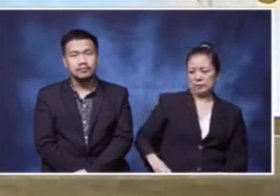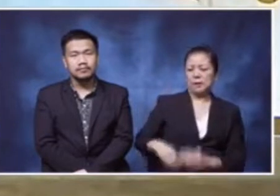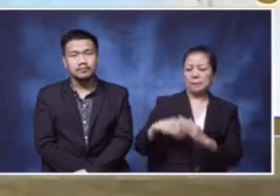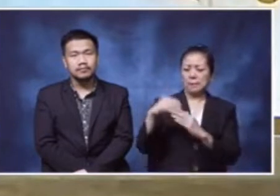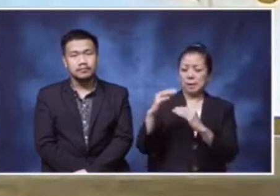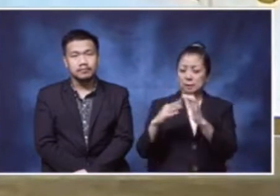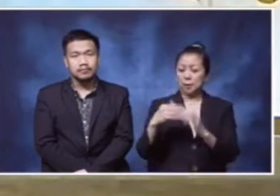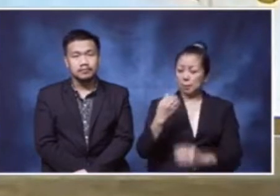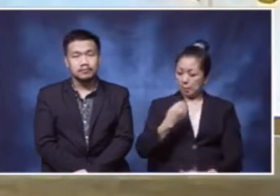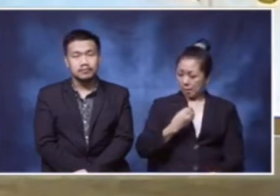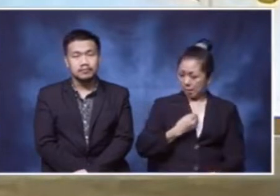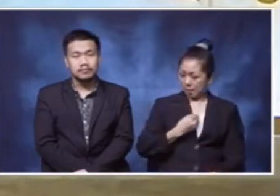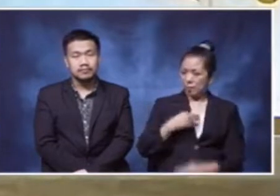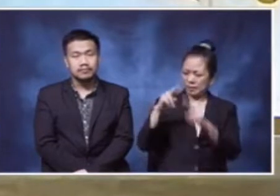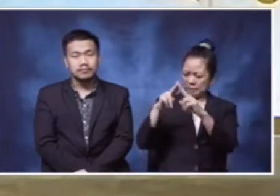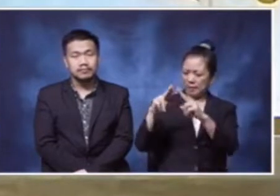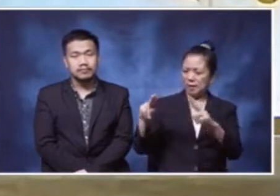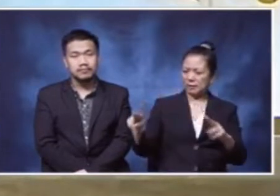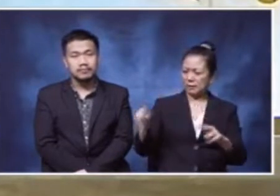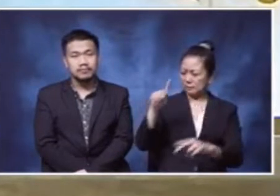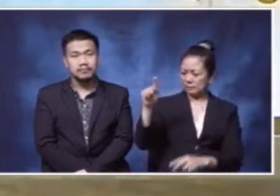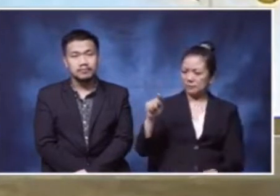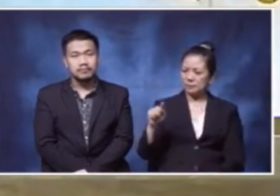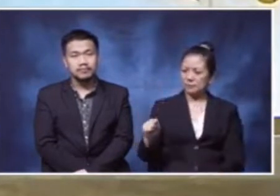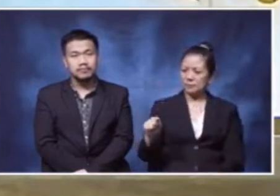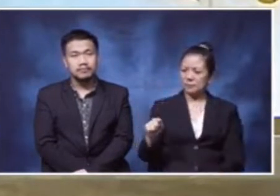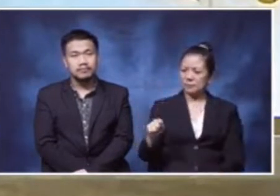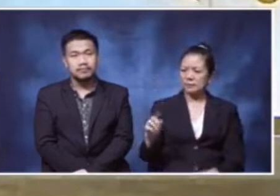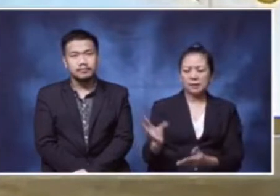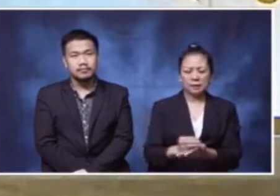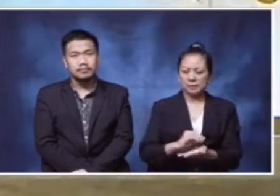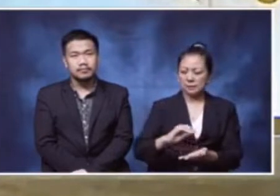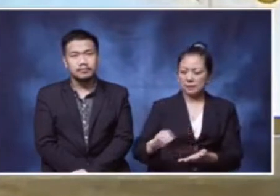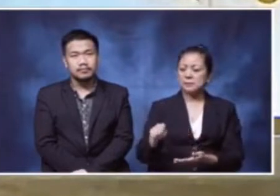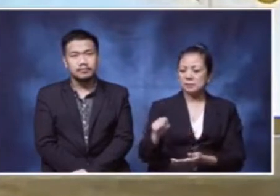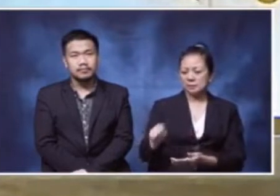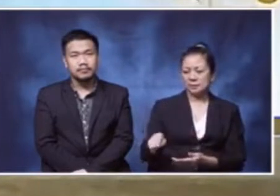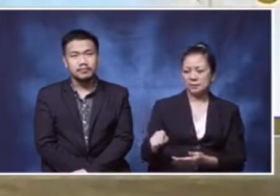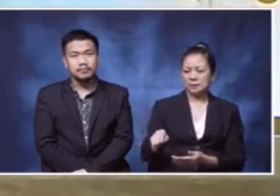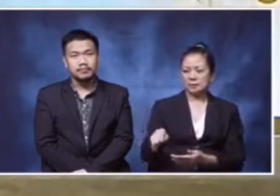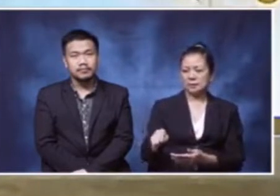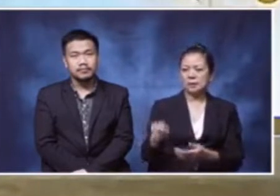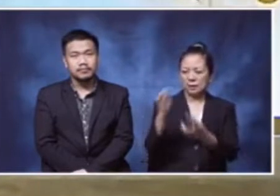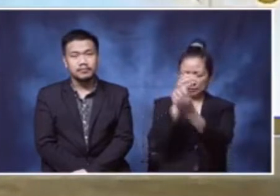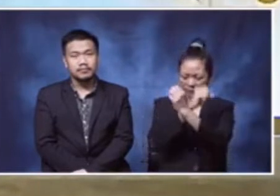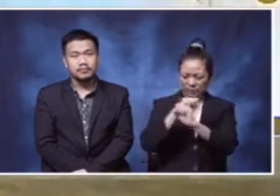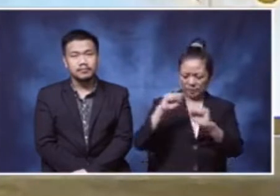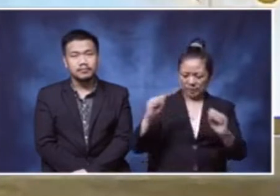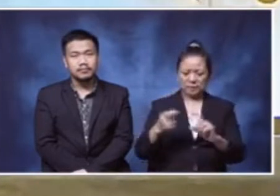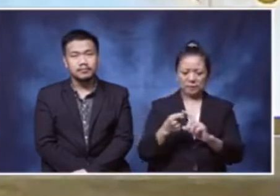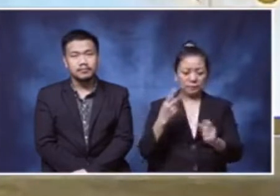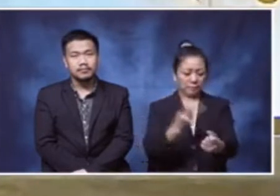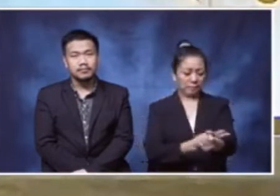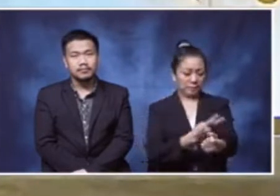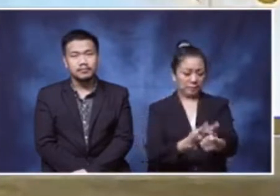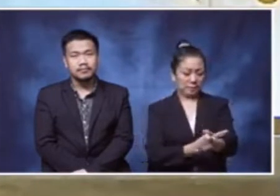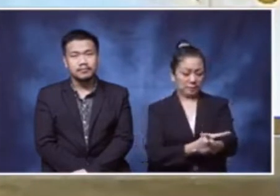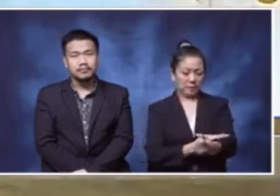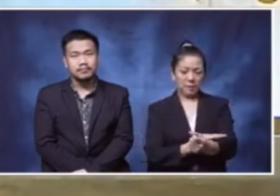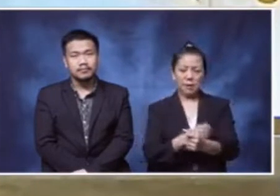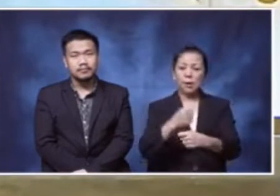ipagtatayo mo ba ako ng tahanan? Inalis kita sa pagpapastol ng tupa, upang